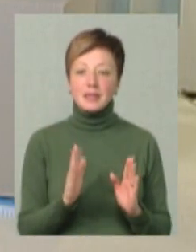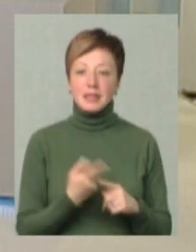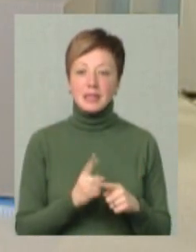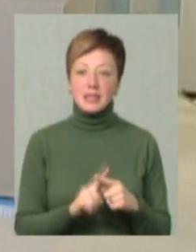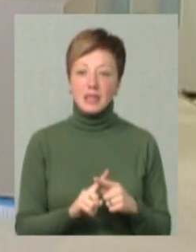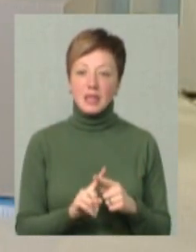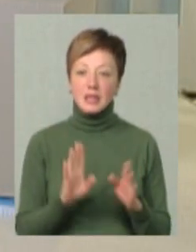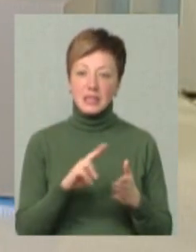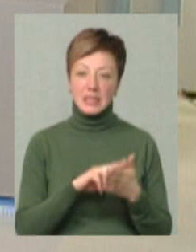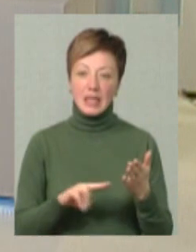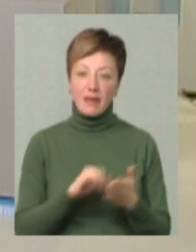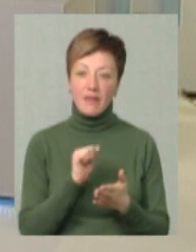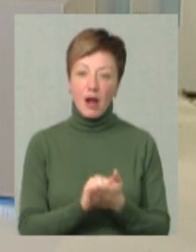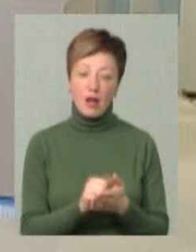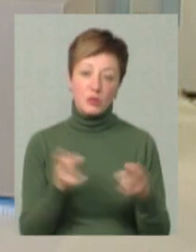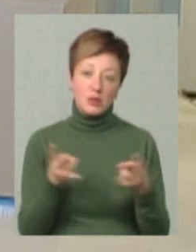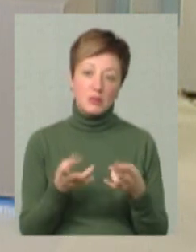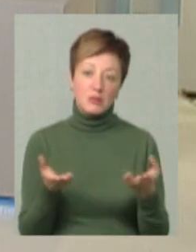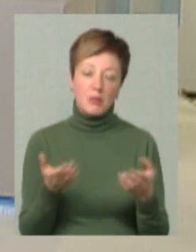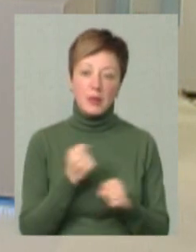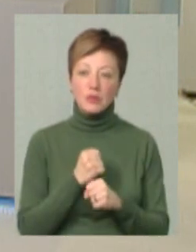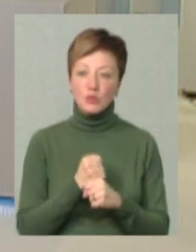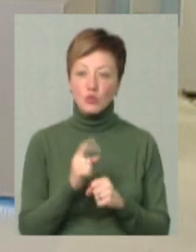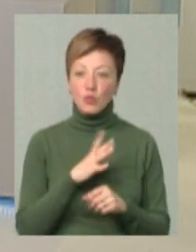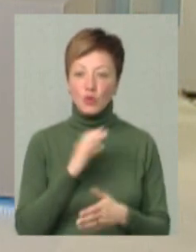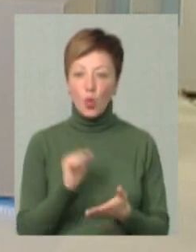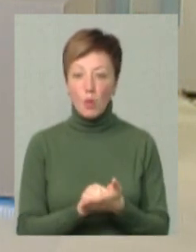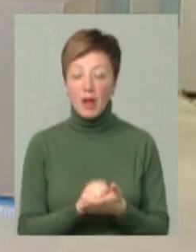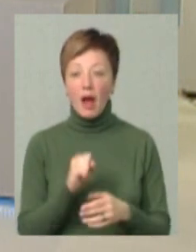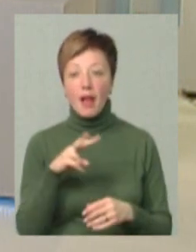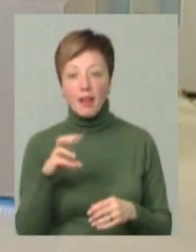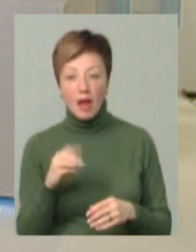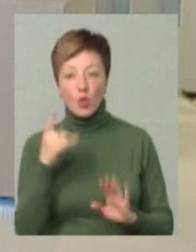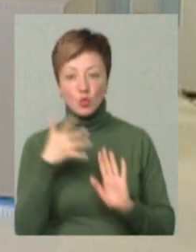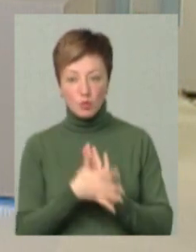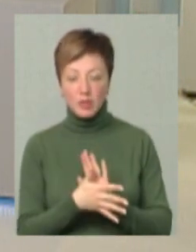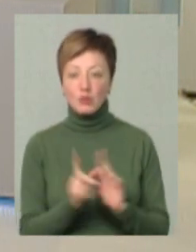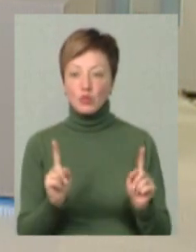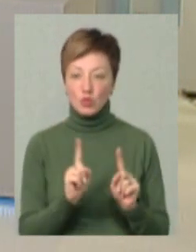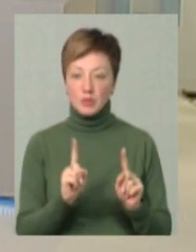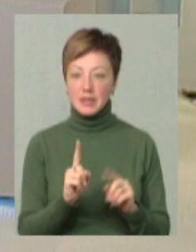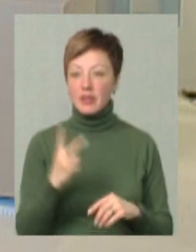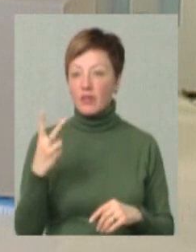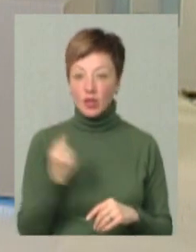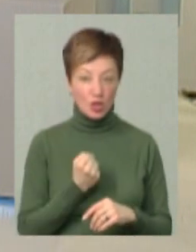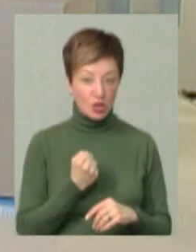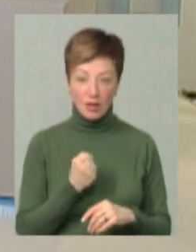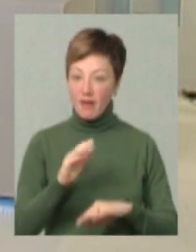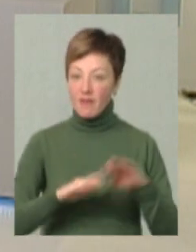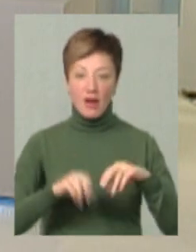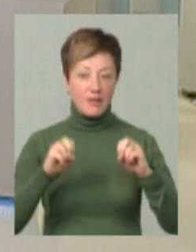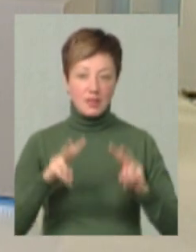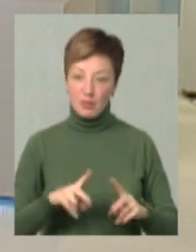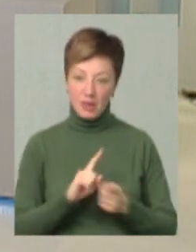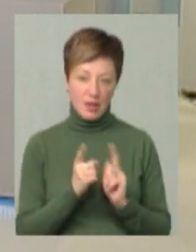да, сертифікат, кому він буде потрібний, ми над цим працюємо, щоб був документ, але ми розуміємо, що ну, за 2 тижні фахівцем